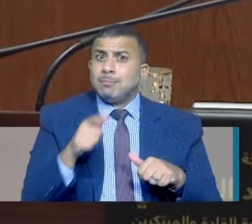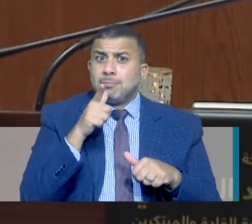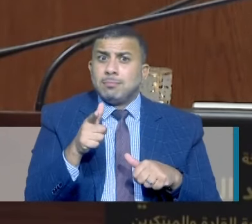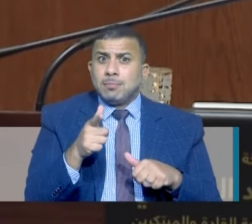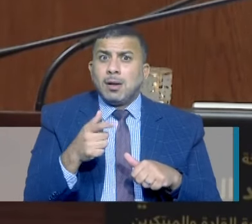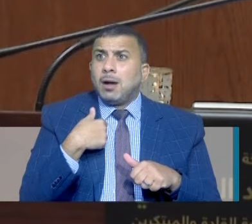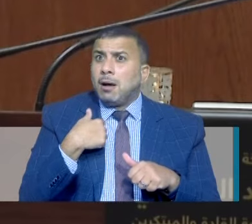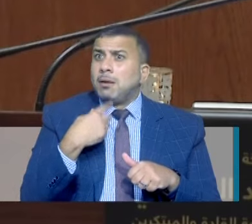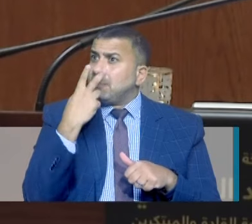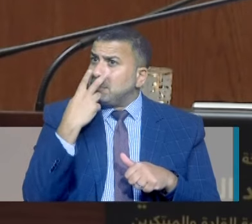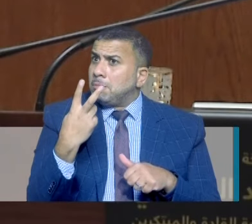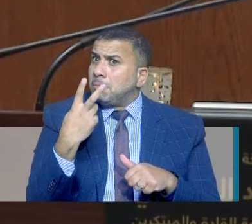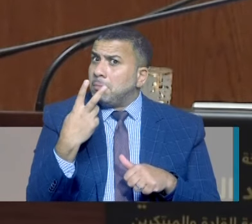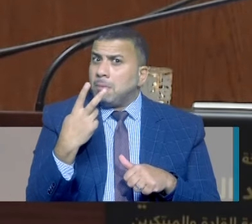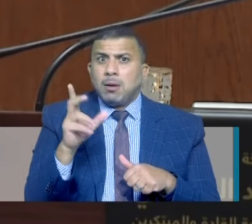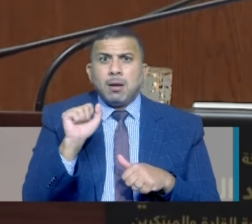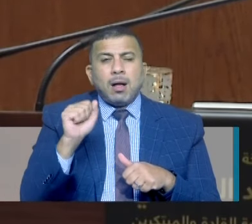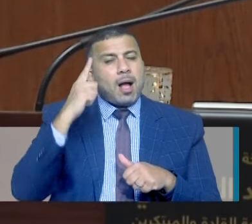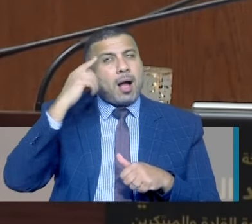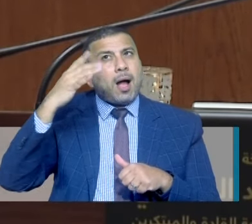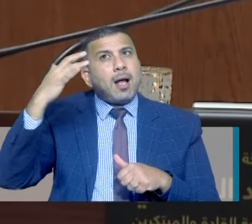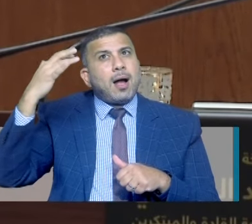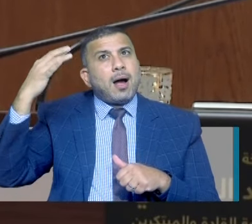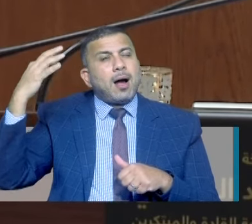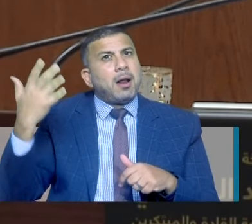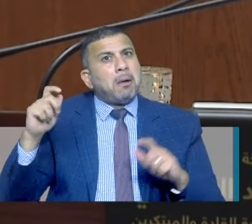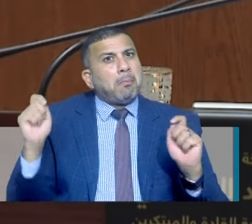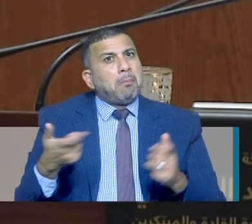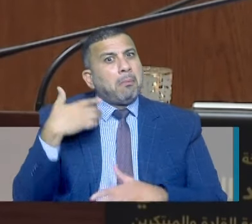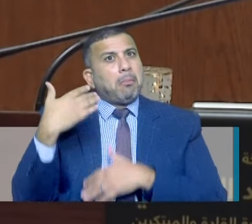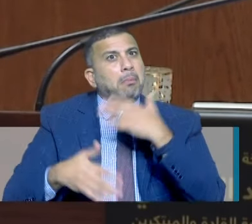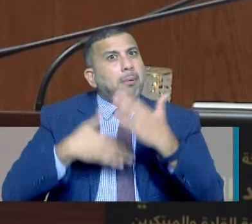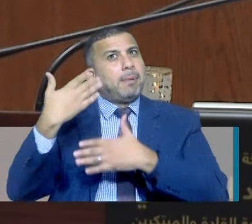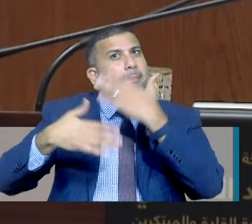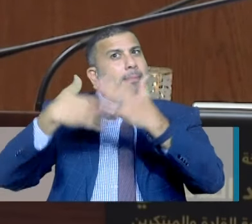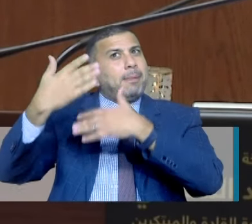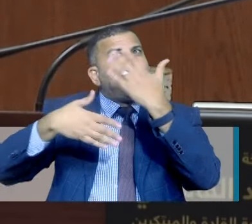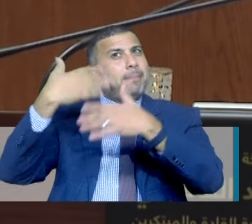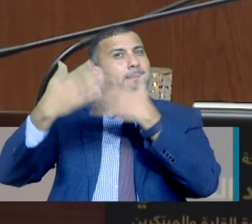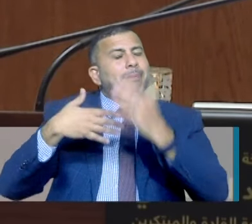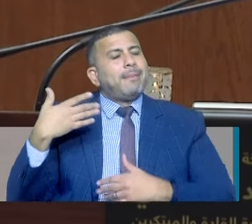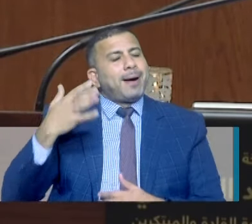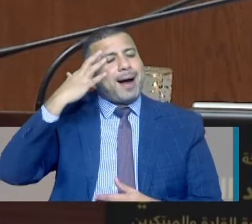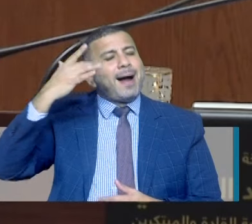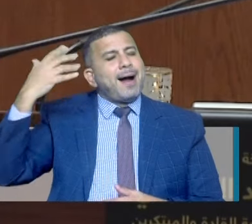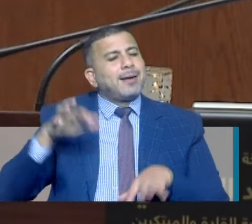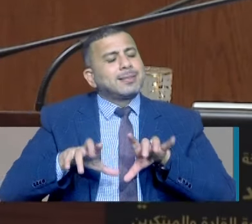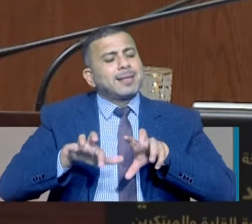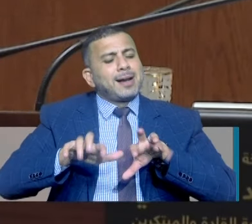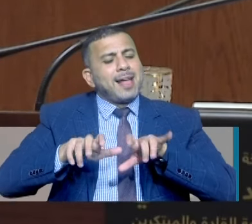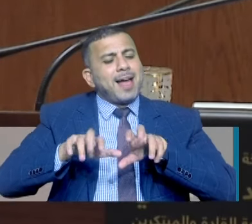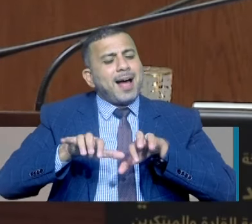ما كنا نراه يوماً ضرباً من الخيال، وتسارعت خطوات الحياة نحو عالم يعتمد على التقنيات